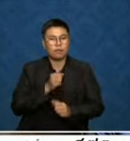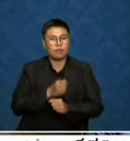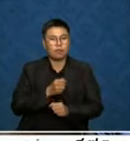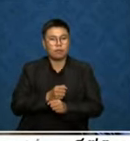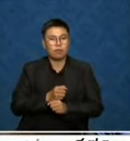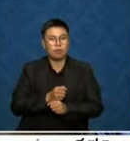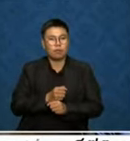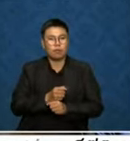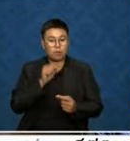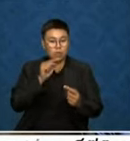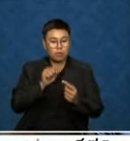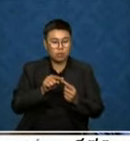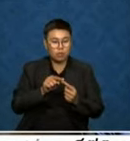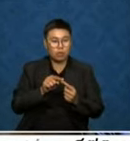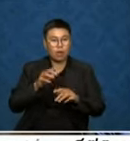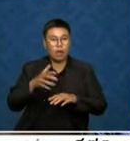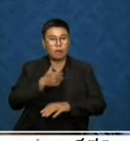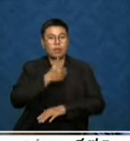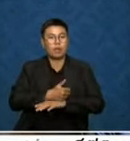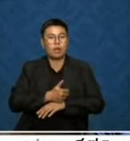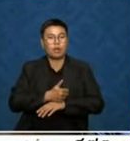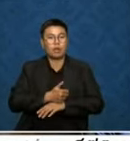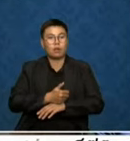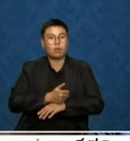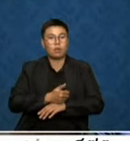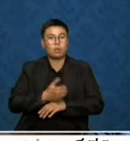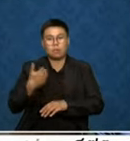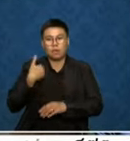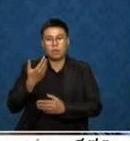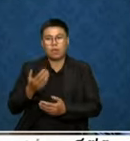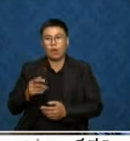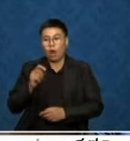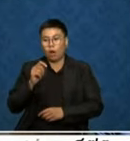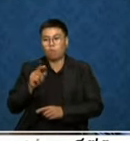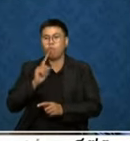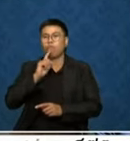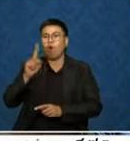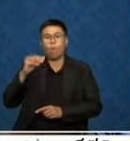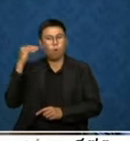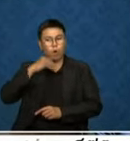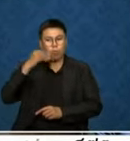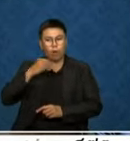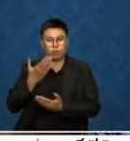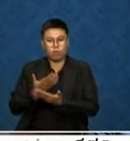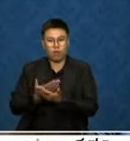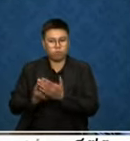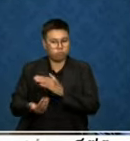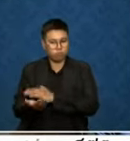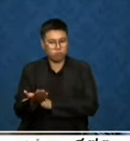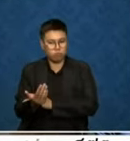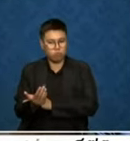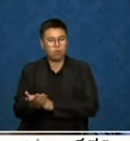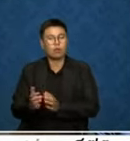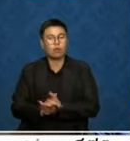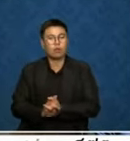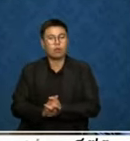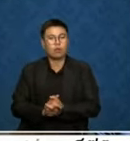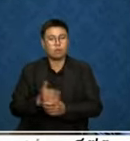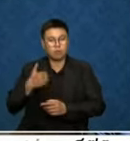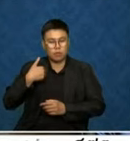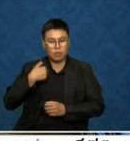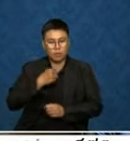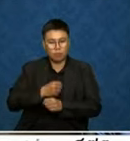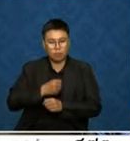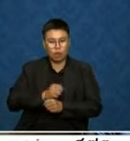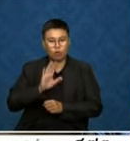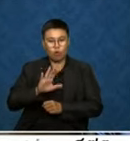าถึงสภานักร้องที่เรียกรับผลประโยชน์บางรายถูกกล่าวหาว่าใช้เครื่องมือและกลไกการท